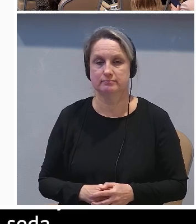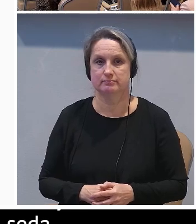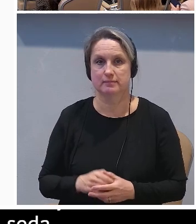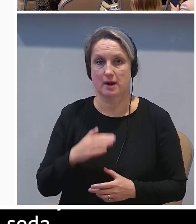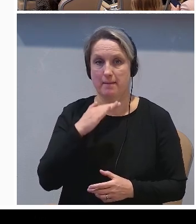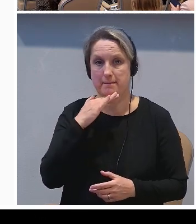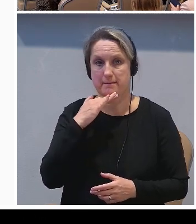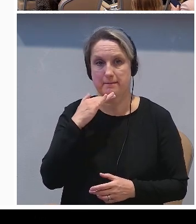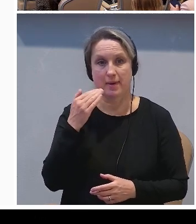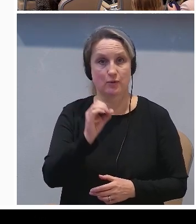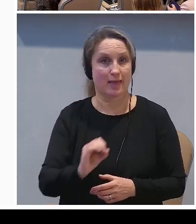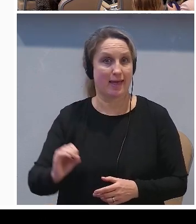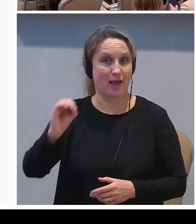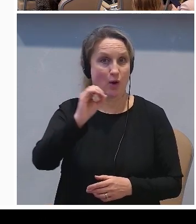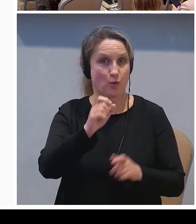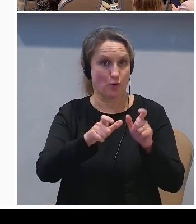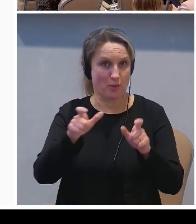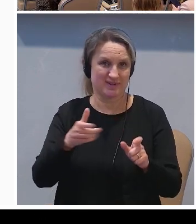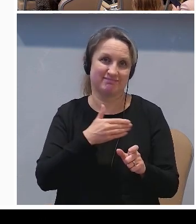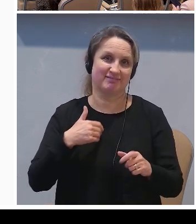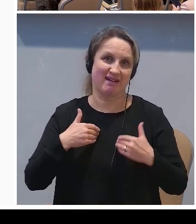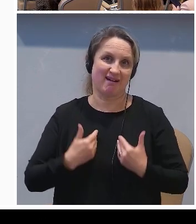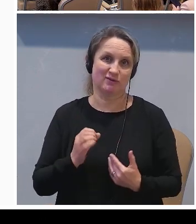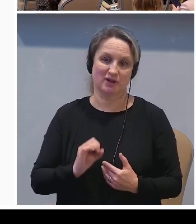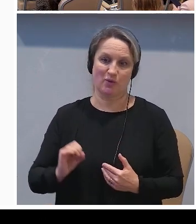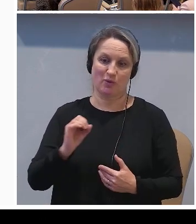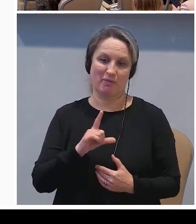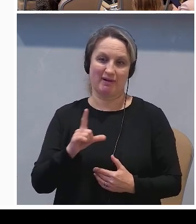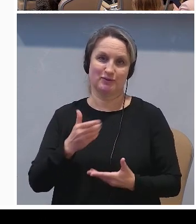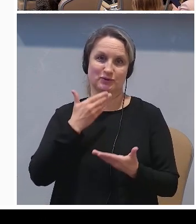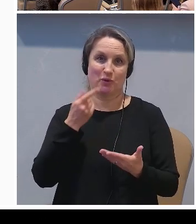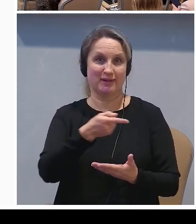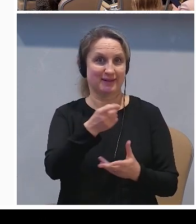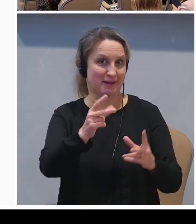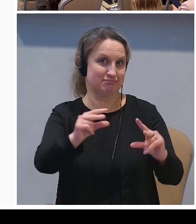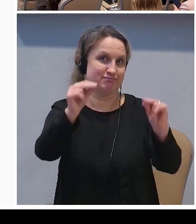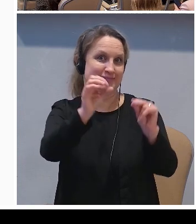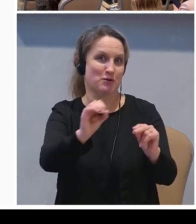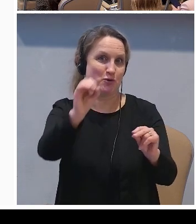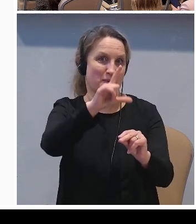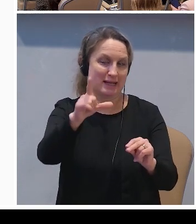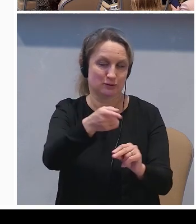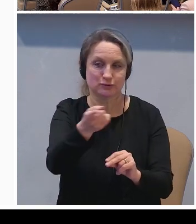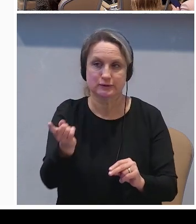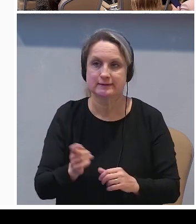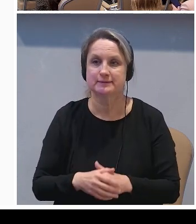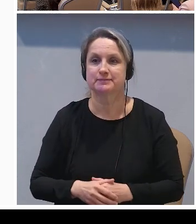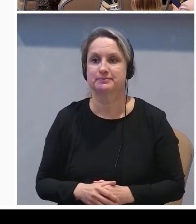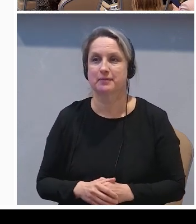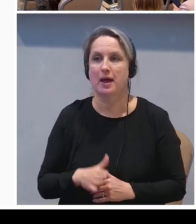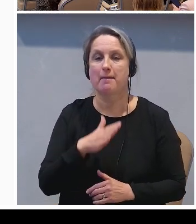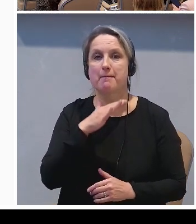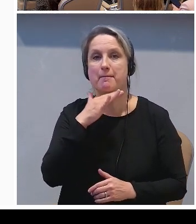Paljud eurooplased, meie kahjuks ei ole enam Euroopa Liidus, teil veab, te ei olete Euroopa Liidus, aga